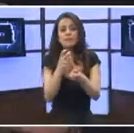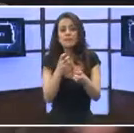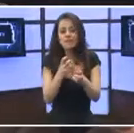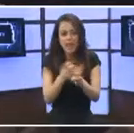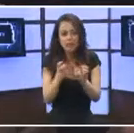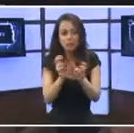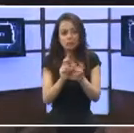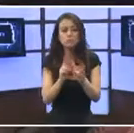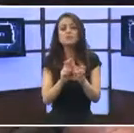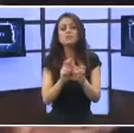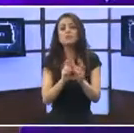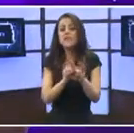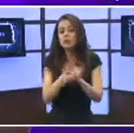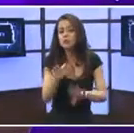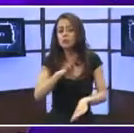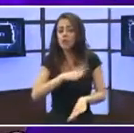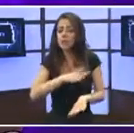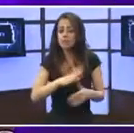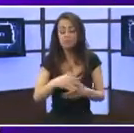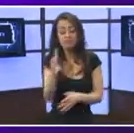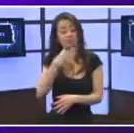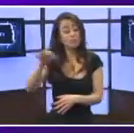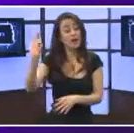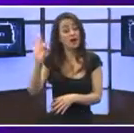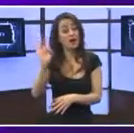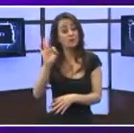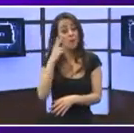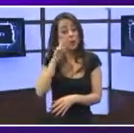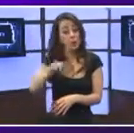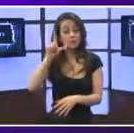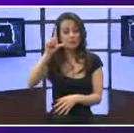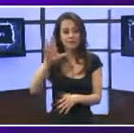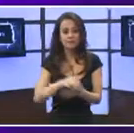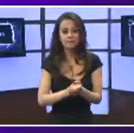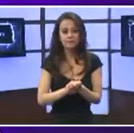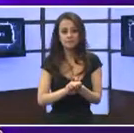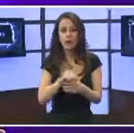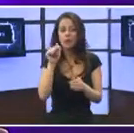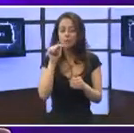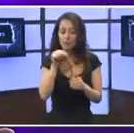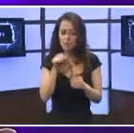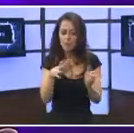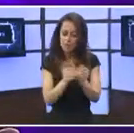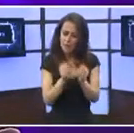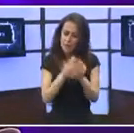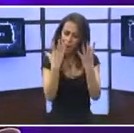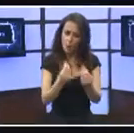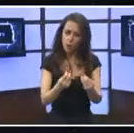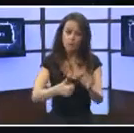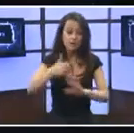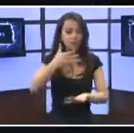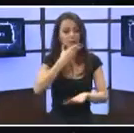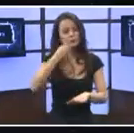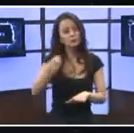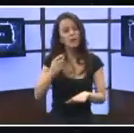görmen gerekiyor mesela. Sedat. Mesela, muhteşemler folklor grubu. Onları da izledim. Yakın zamanda bunu biz bunu organize edelim başkanım. Güzel bir gün inşallah yapalım.